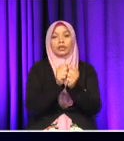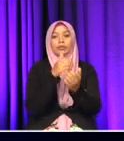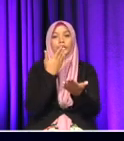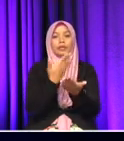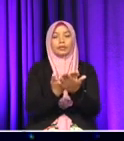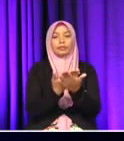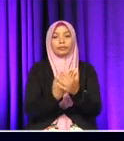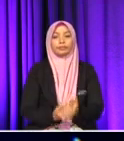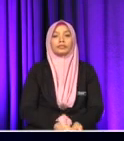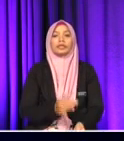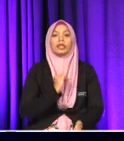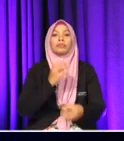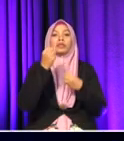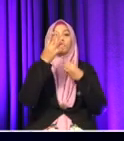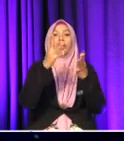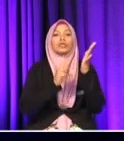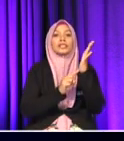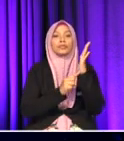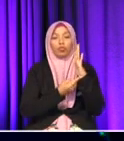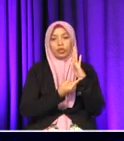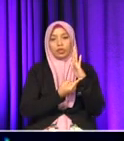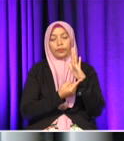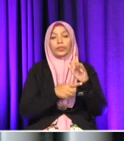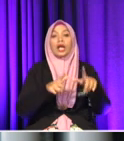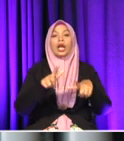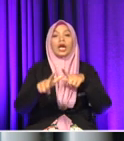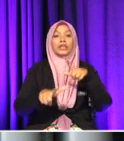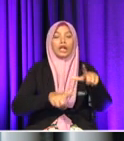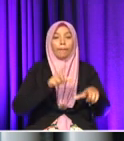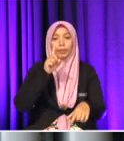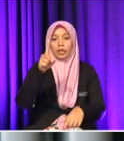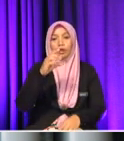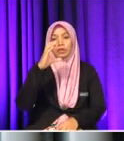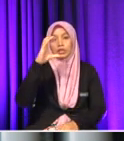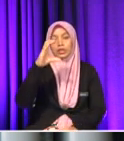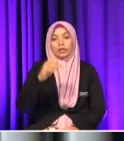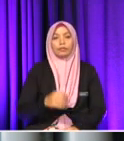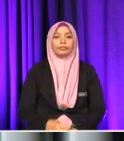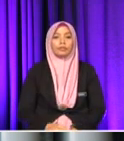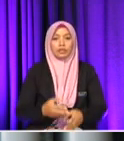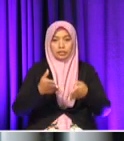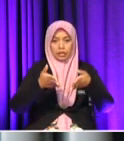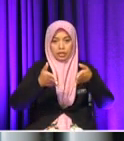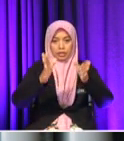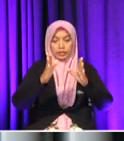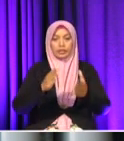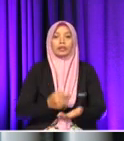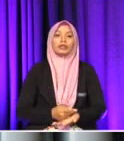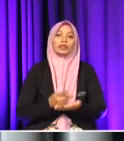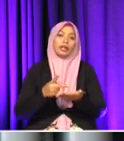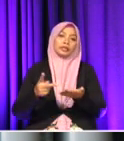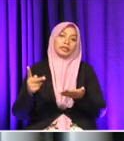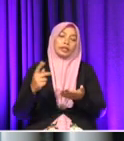yang diberikan oleh Afifah Oke Langkah Yang pertama si menjalankan kajian berkaitan dengan subjek materi ini adalah